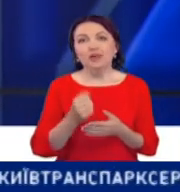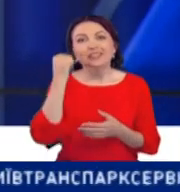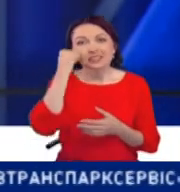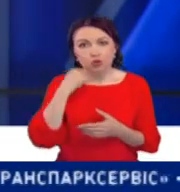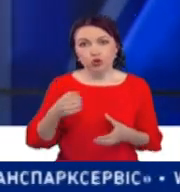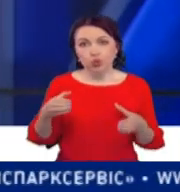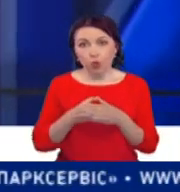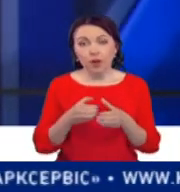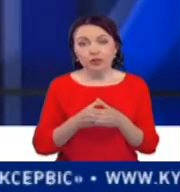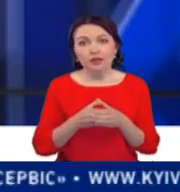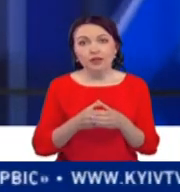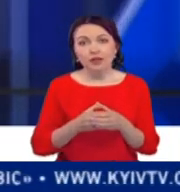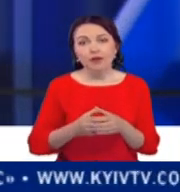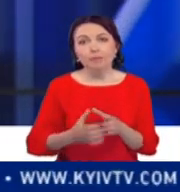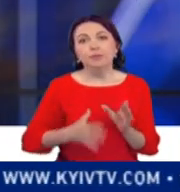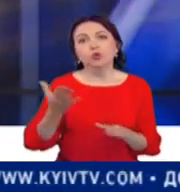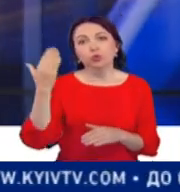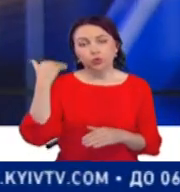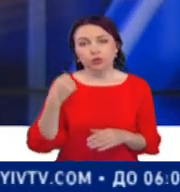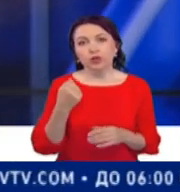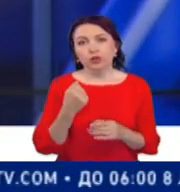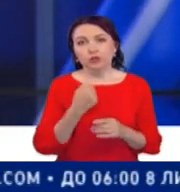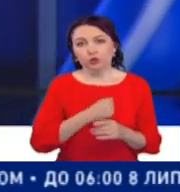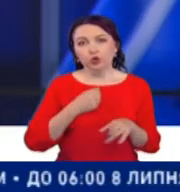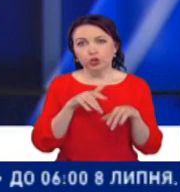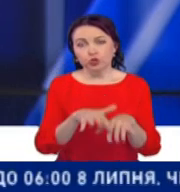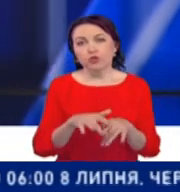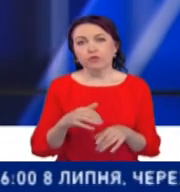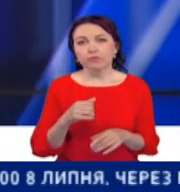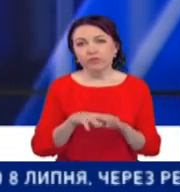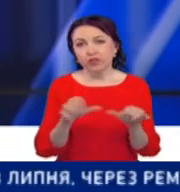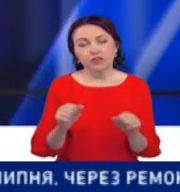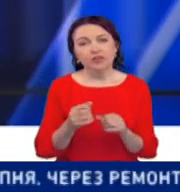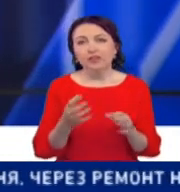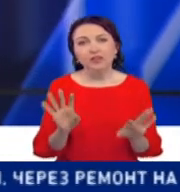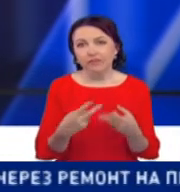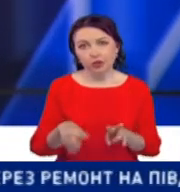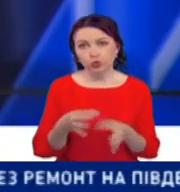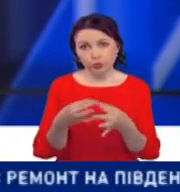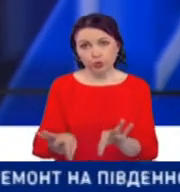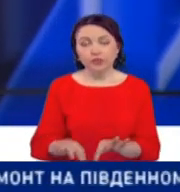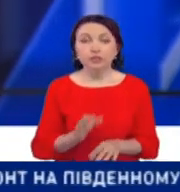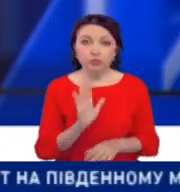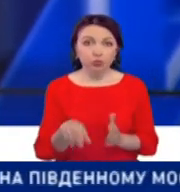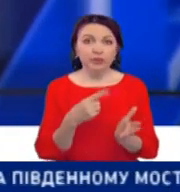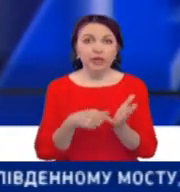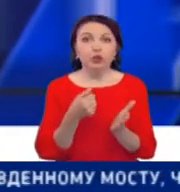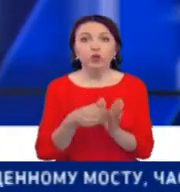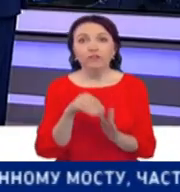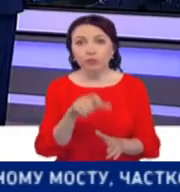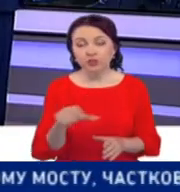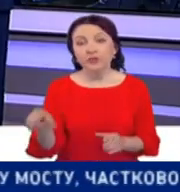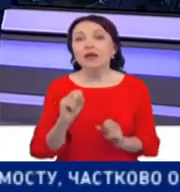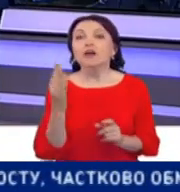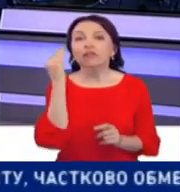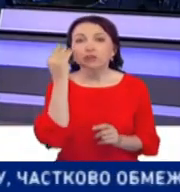команди, минулої злочинної влади, яку, я думаю, що не варто було б допустити, але це буде питання до виборців. Як ви вважаєте,